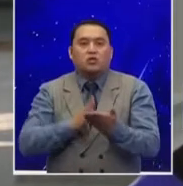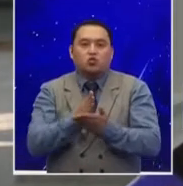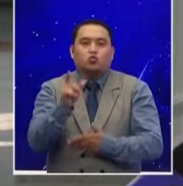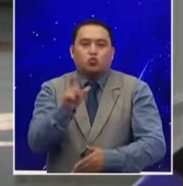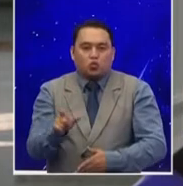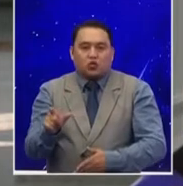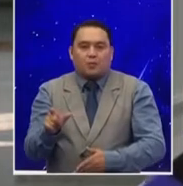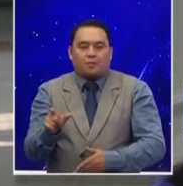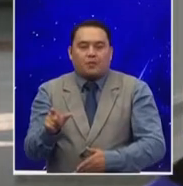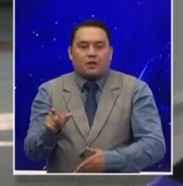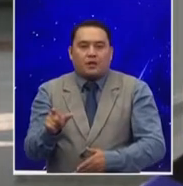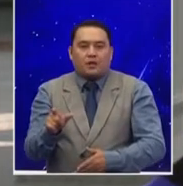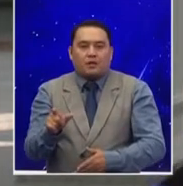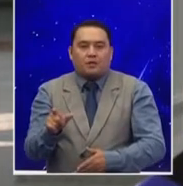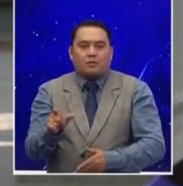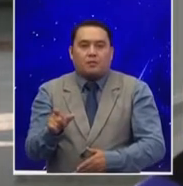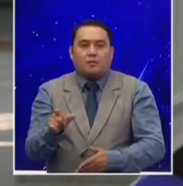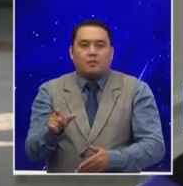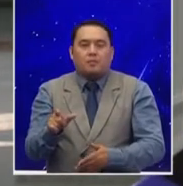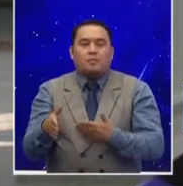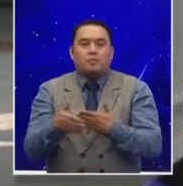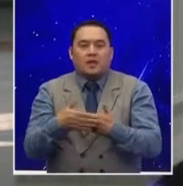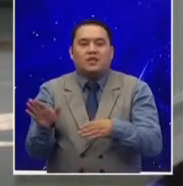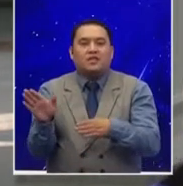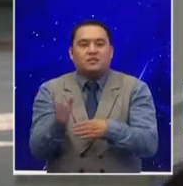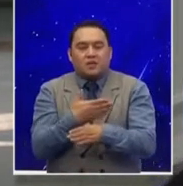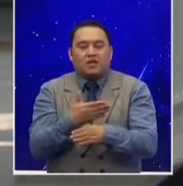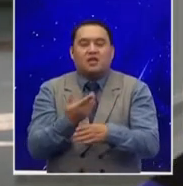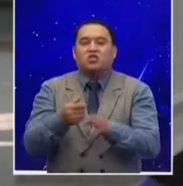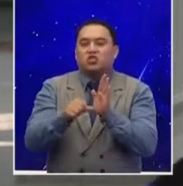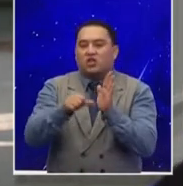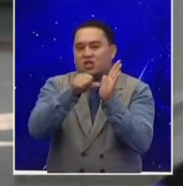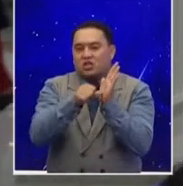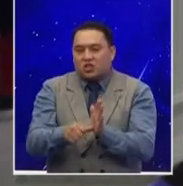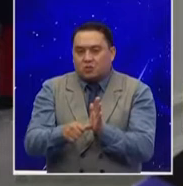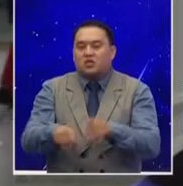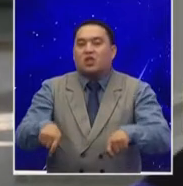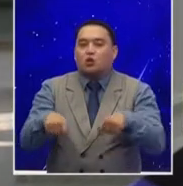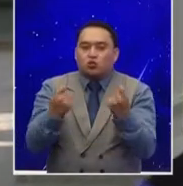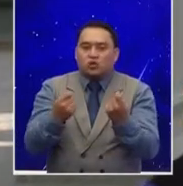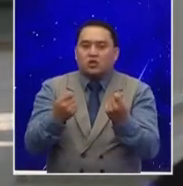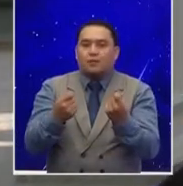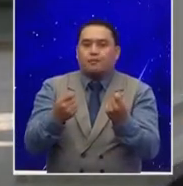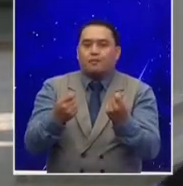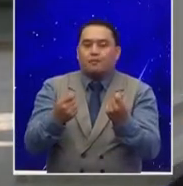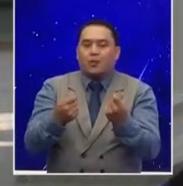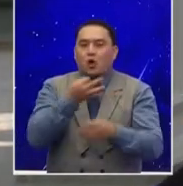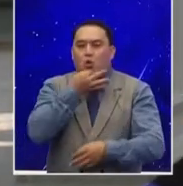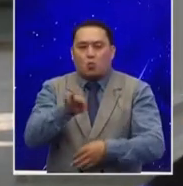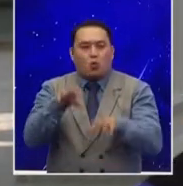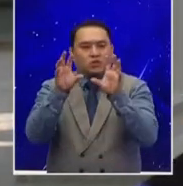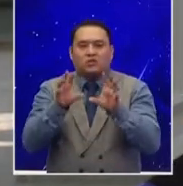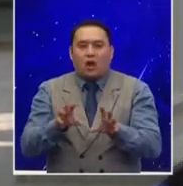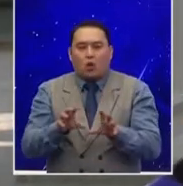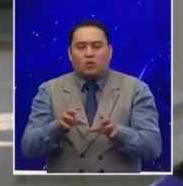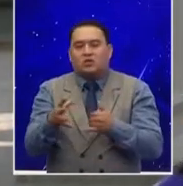при неснятом данном взыскании в течение 6 месяцев нарушит любое законодательство,